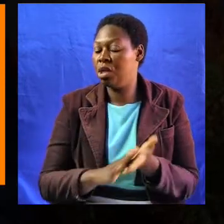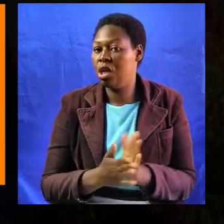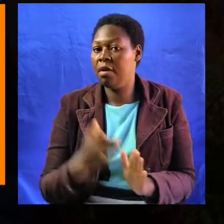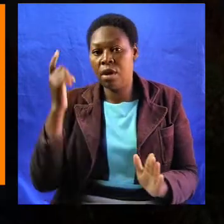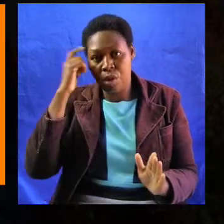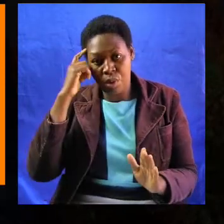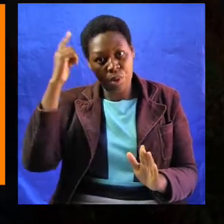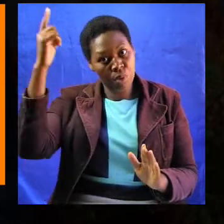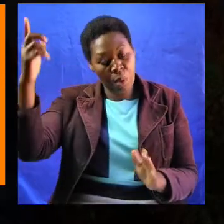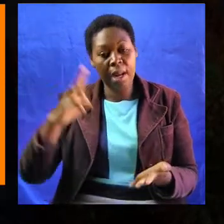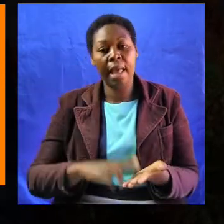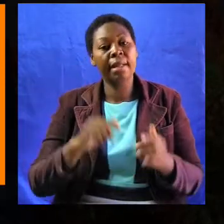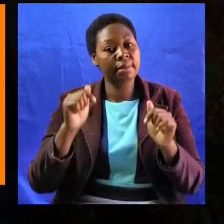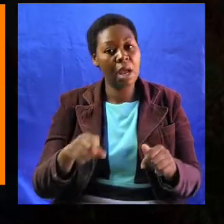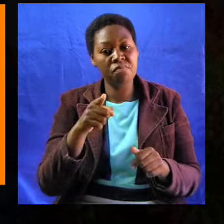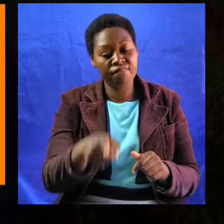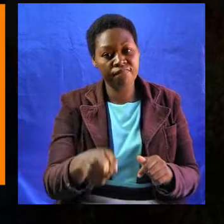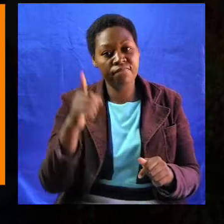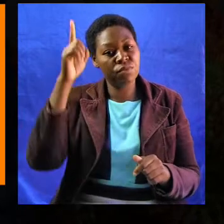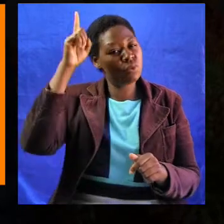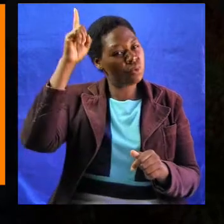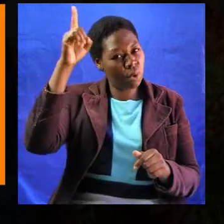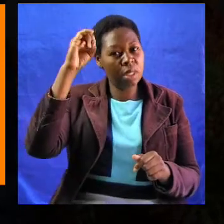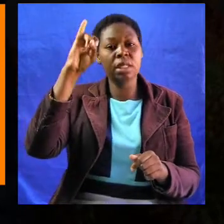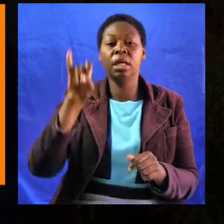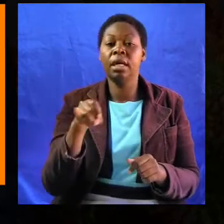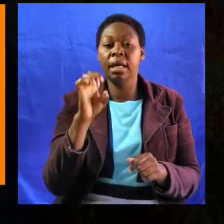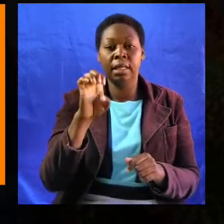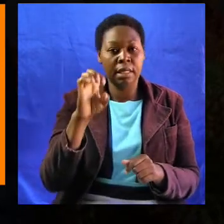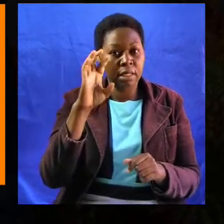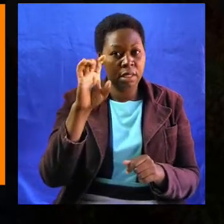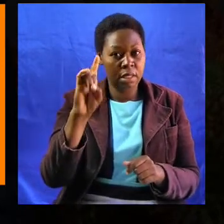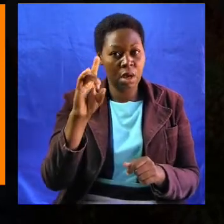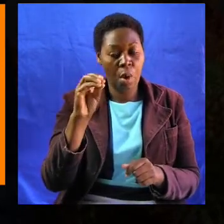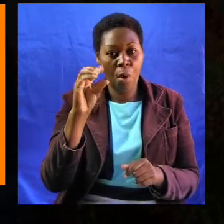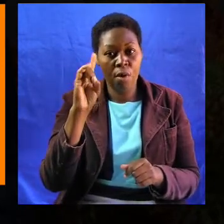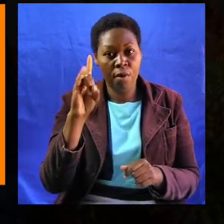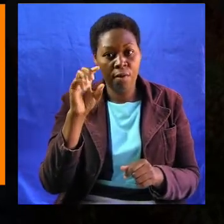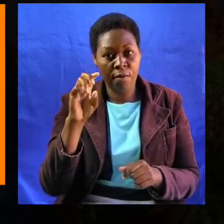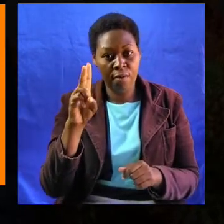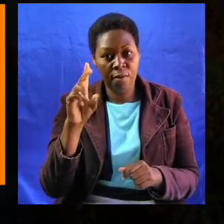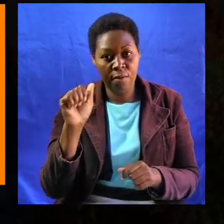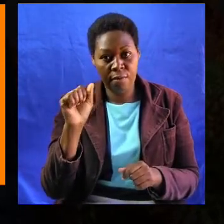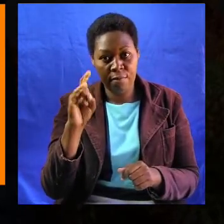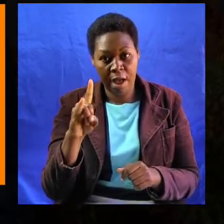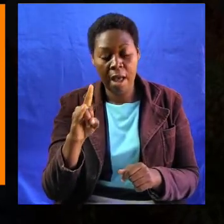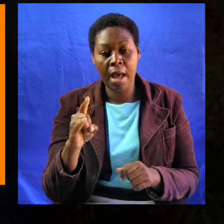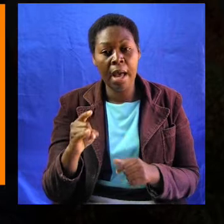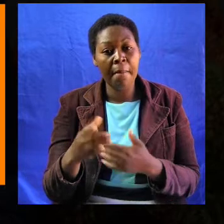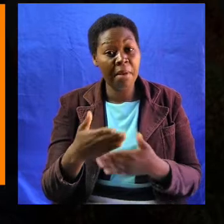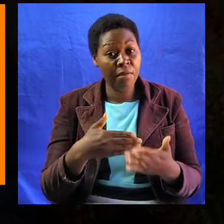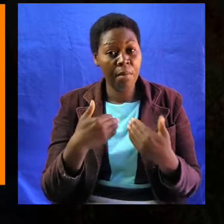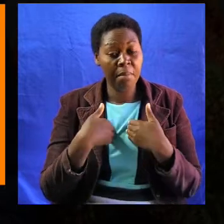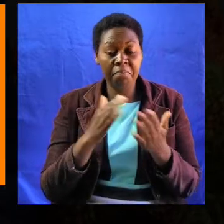usingandizi. Ini Jehova kuno mumwe, kunze kwangu kuno mumwe Mwari. Chakusunga